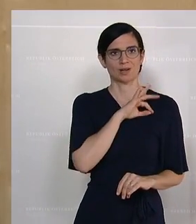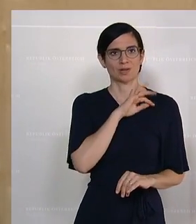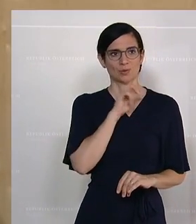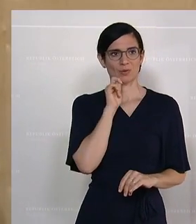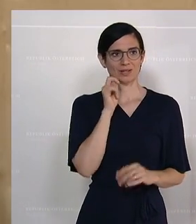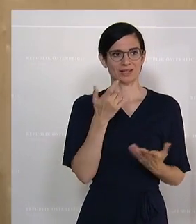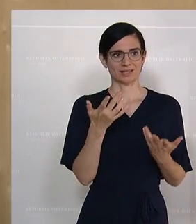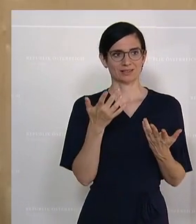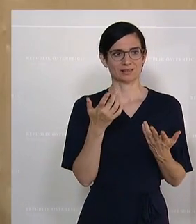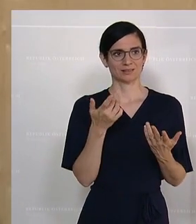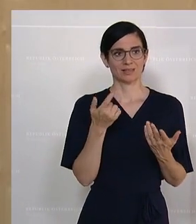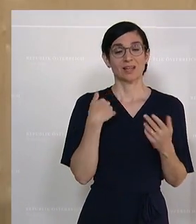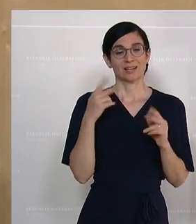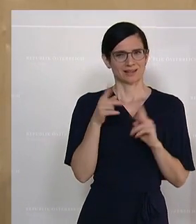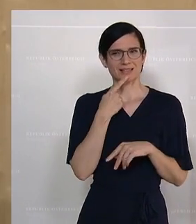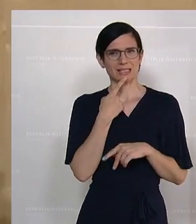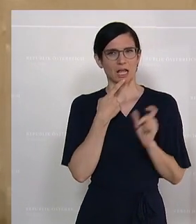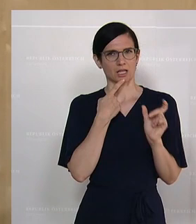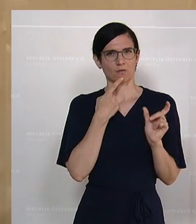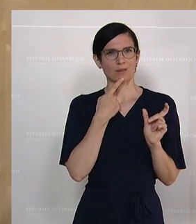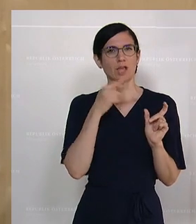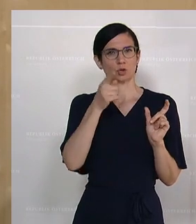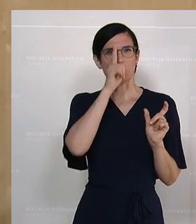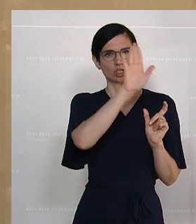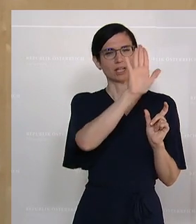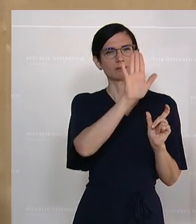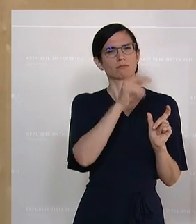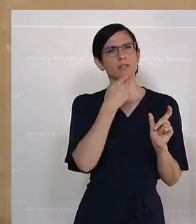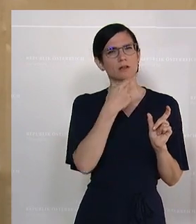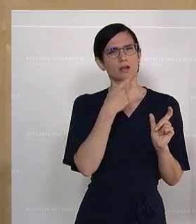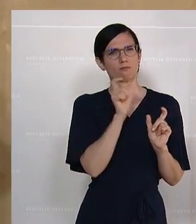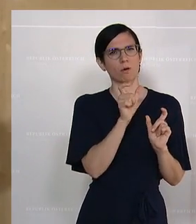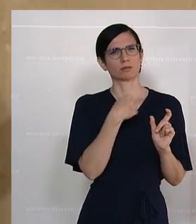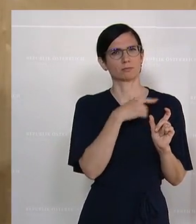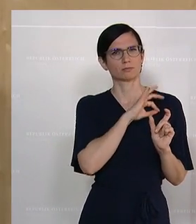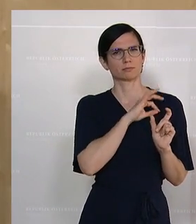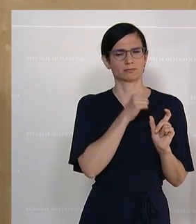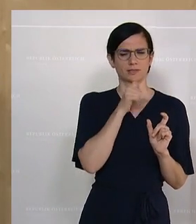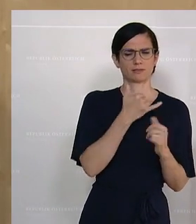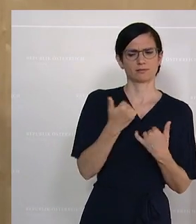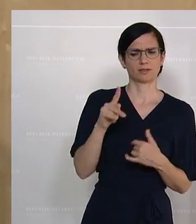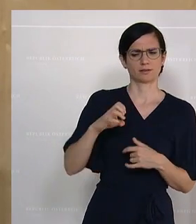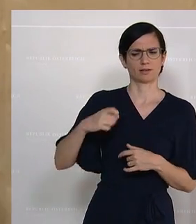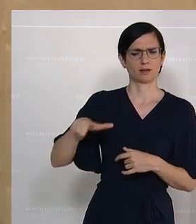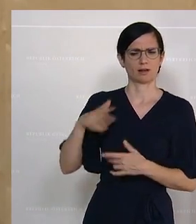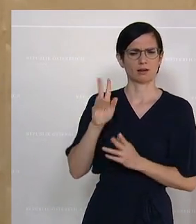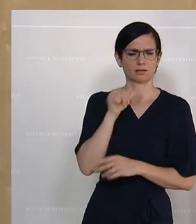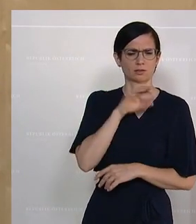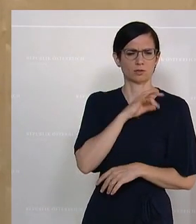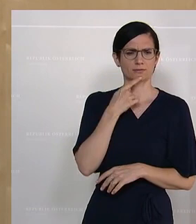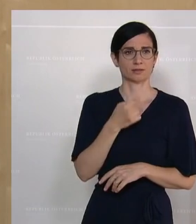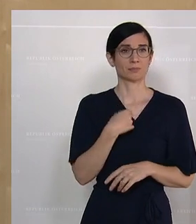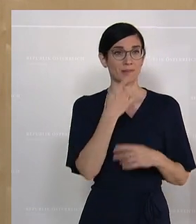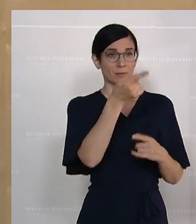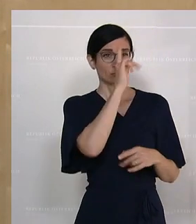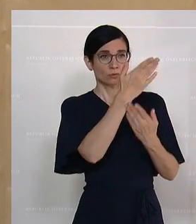sagen dass opel anders beim herrn kickl in der deutschen bundesregierung die haben auch immerhin mit grüner beteiligung man sieht ja wie differenziert das